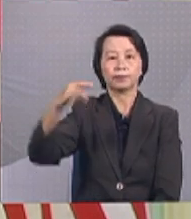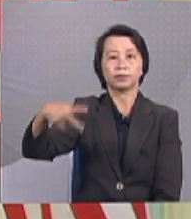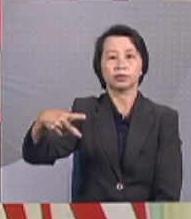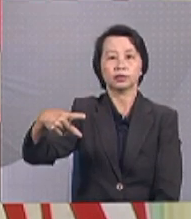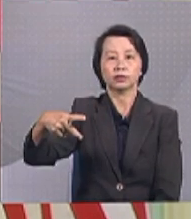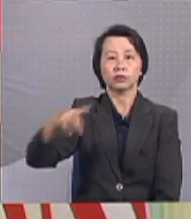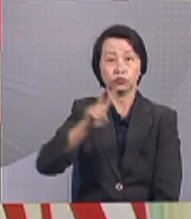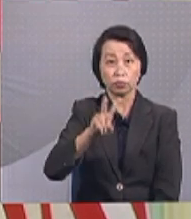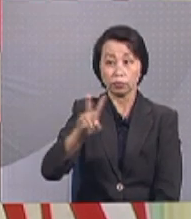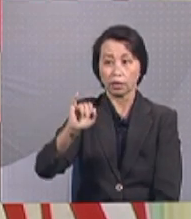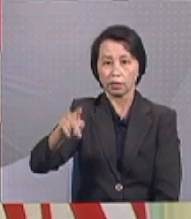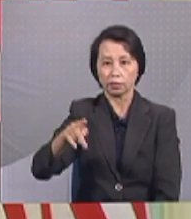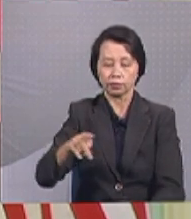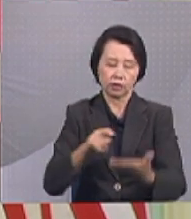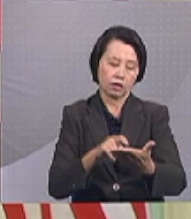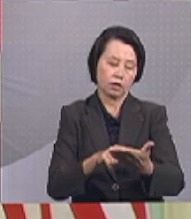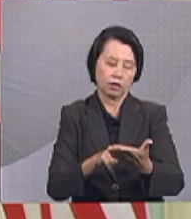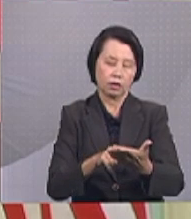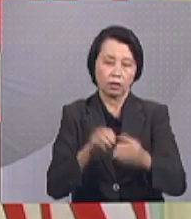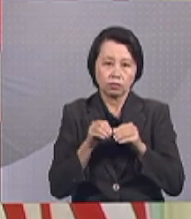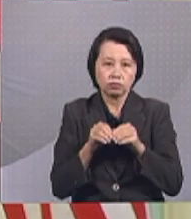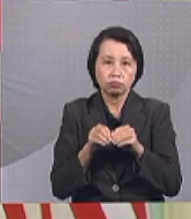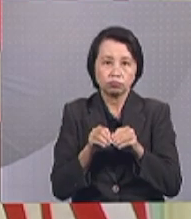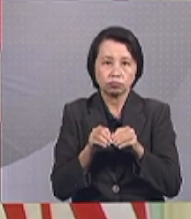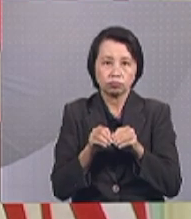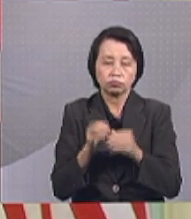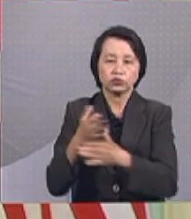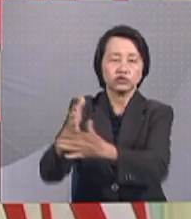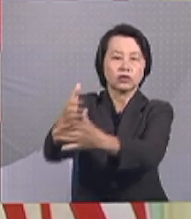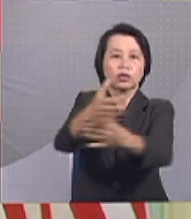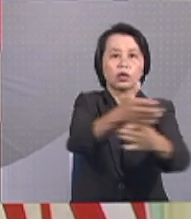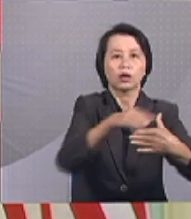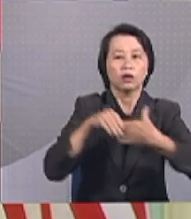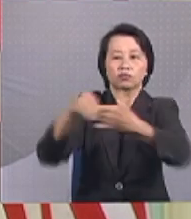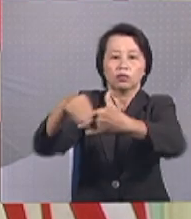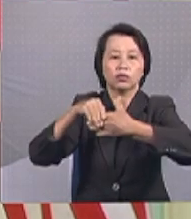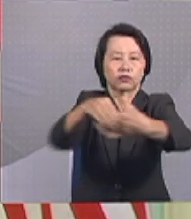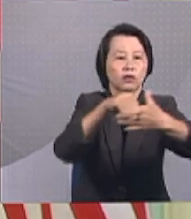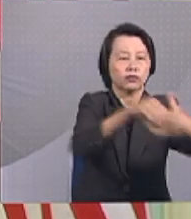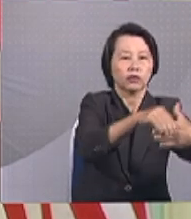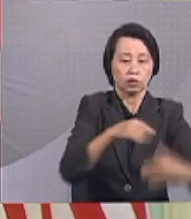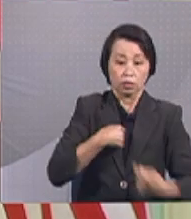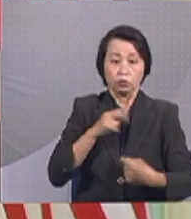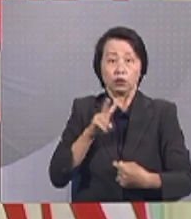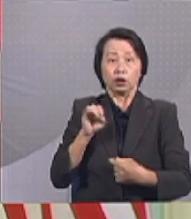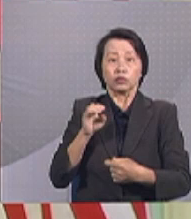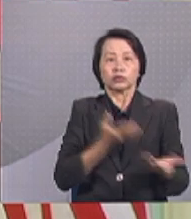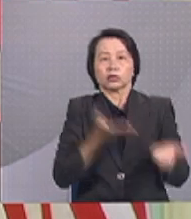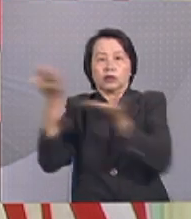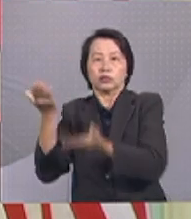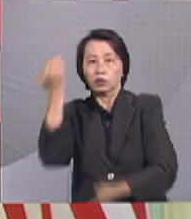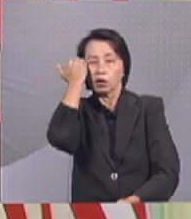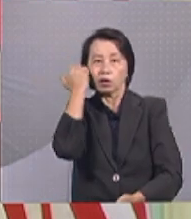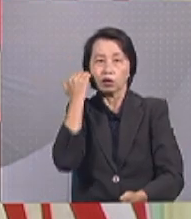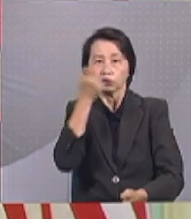yang menyebarkan, yang share saja, berkongsi berita palsu, telah pun dihadapkan ke mahkamah. Bukan